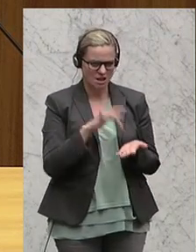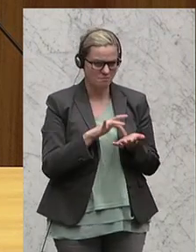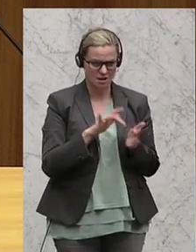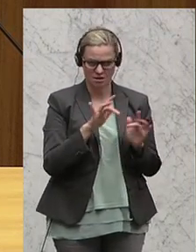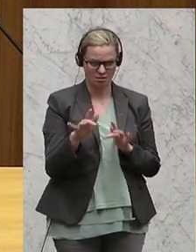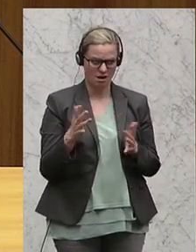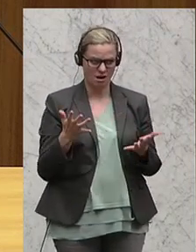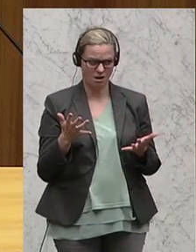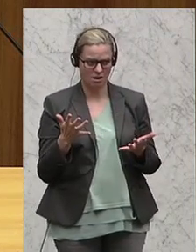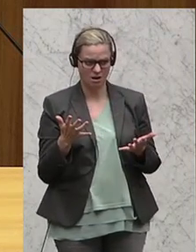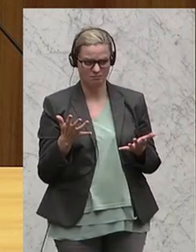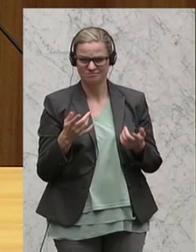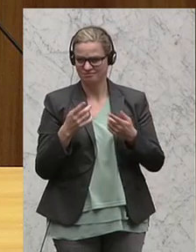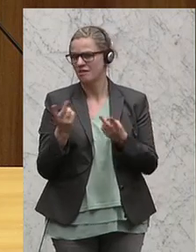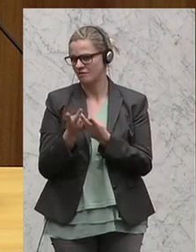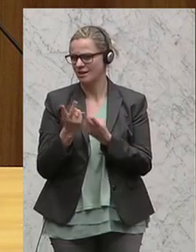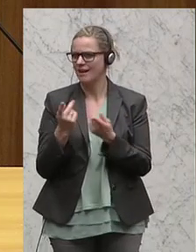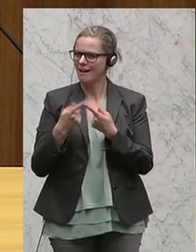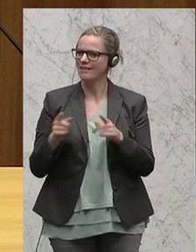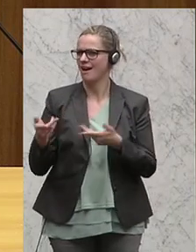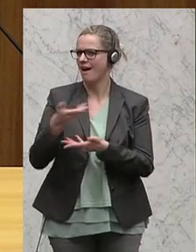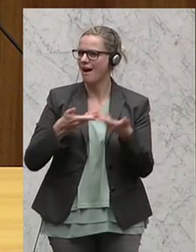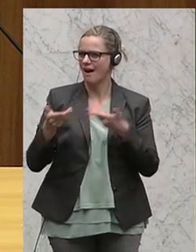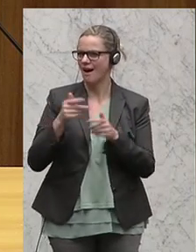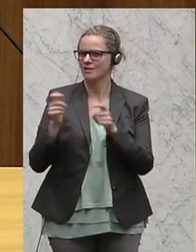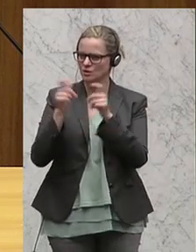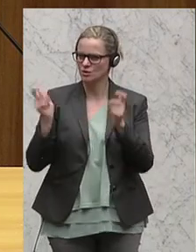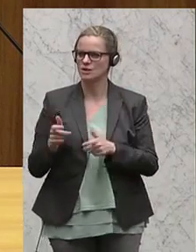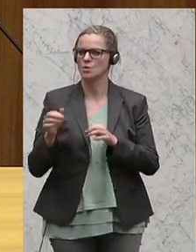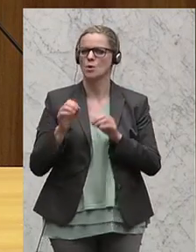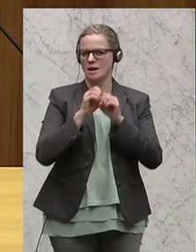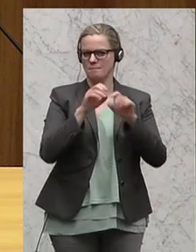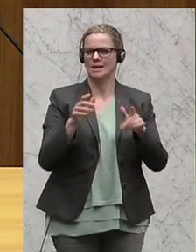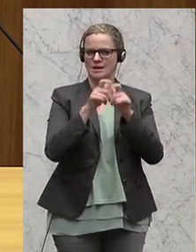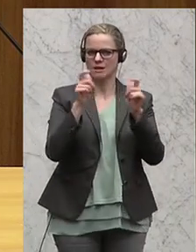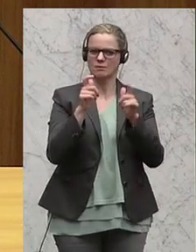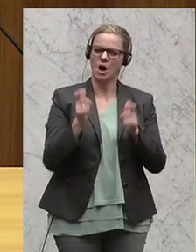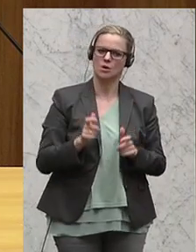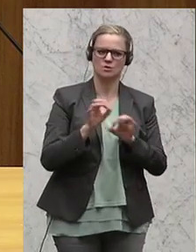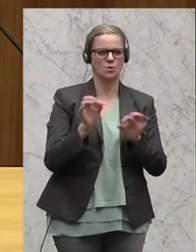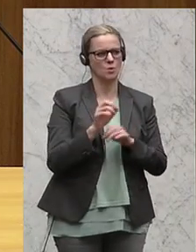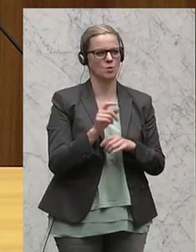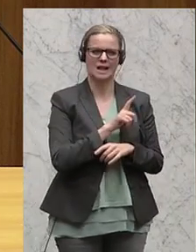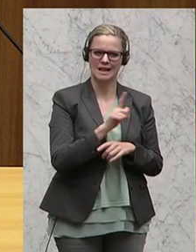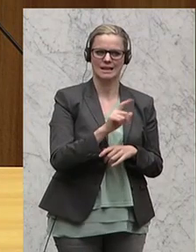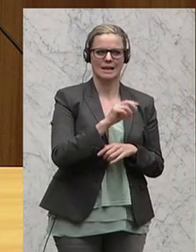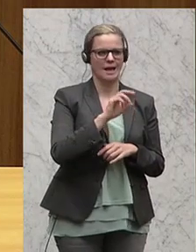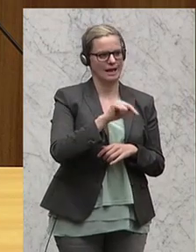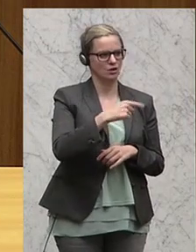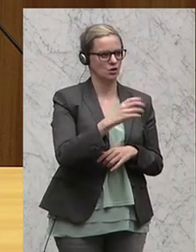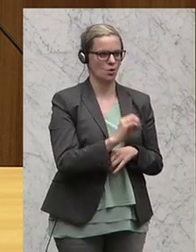verfüge, wie ein riesiger Handelskonzern, wie ein großes Medienhaus oder wie die linken NGOs groß